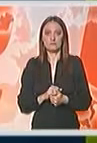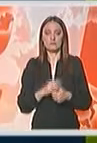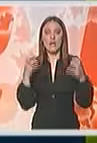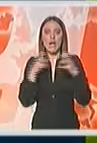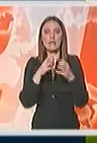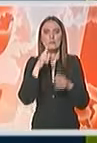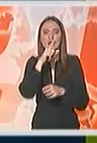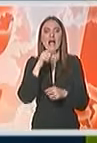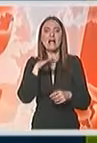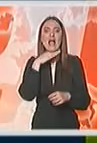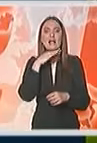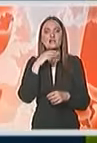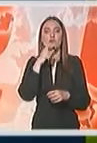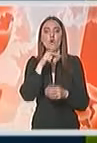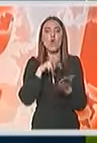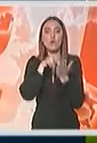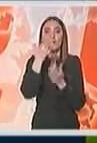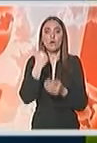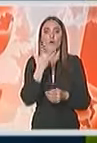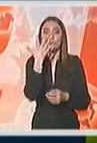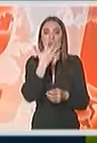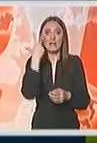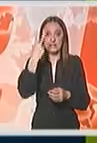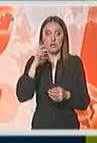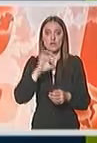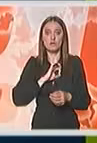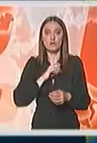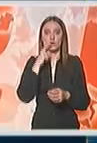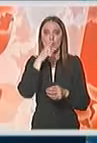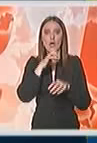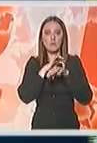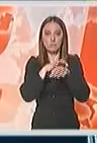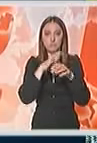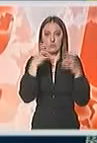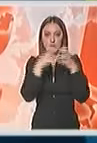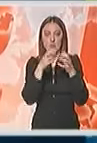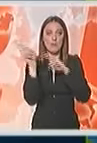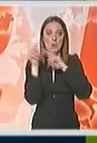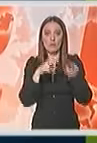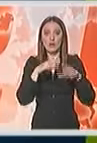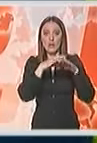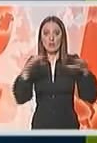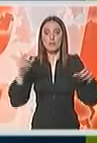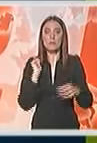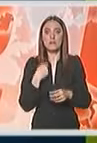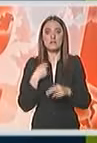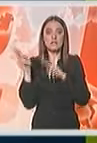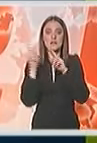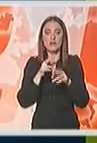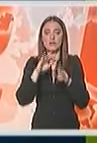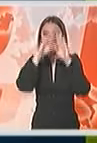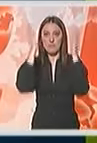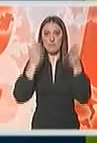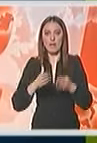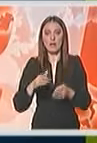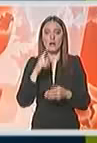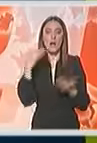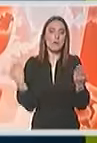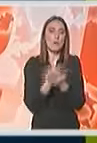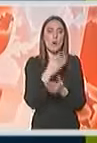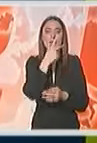Ekipa Glasgow Rangersa nalazi se na korak od 53. titule. Ekipa Voltera Smitha, koja je povratkom na klupu policajaca vraća i Pehar Najbroks,